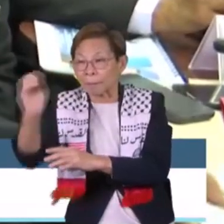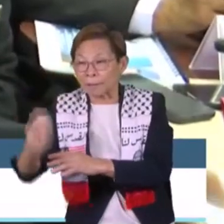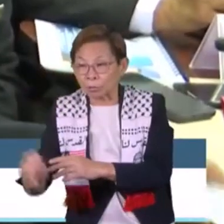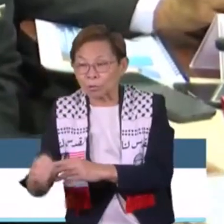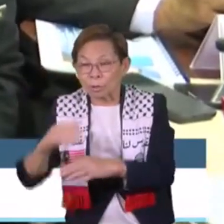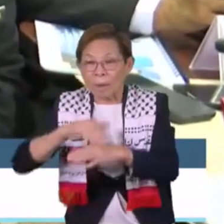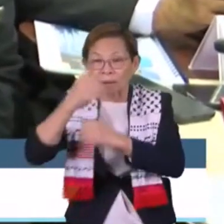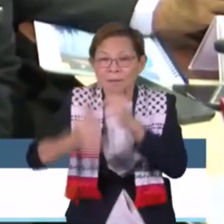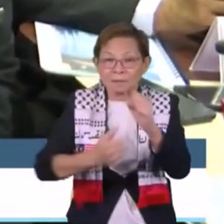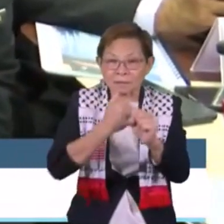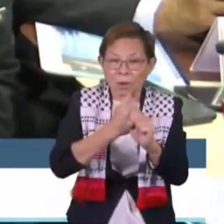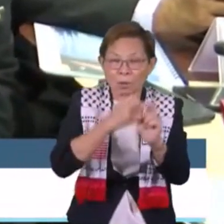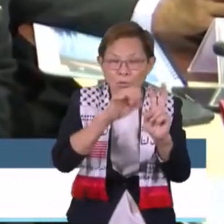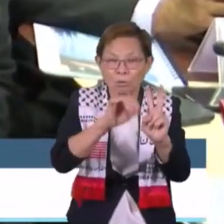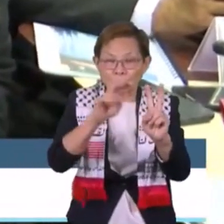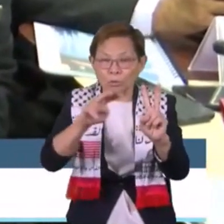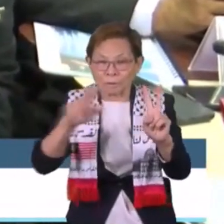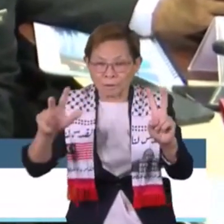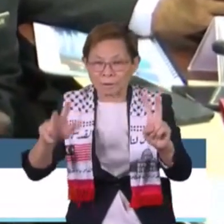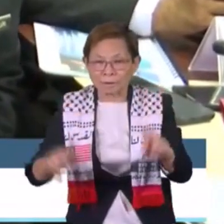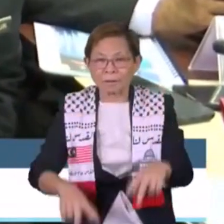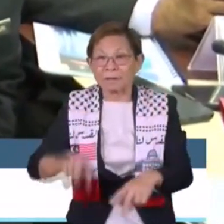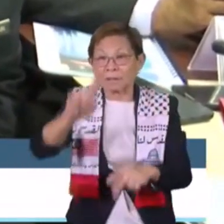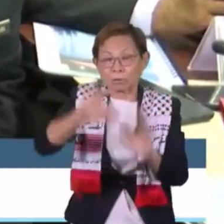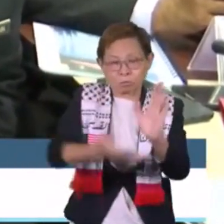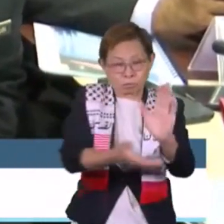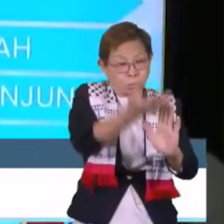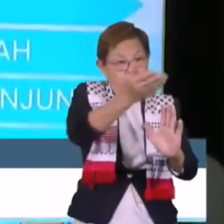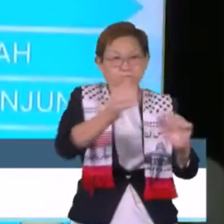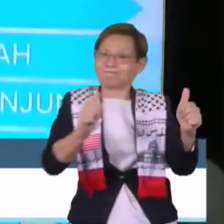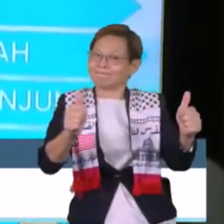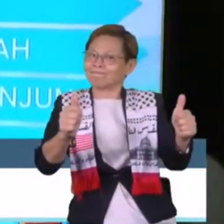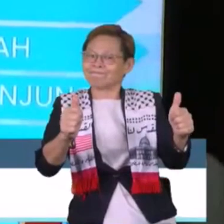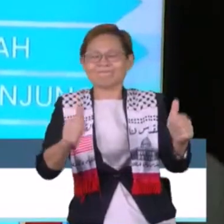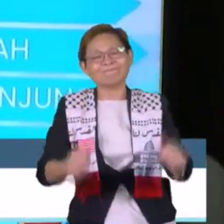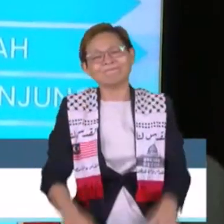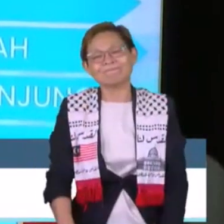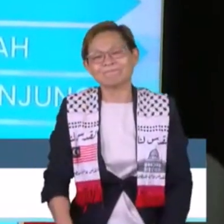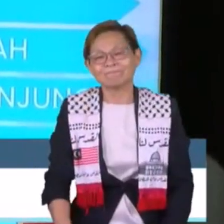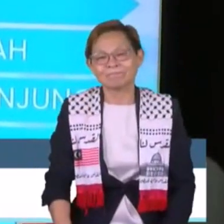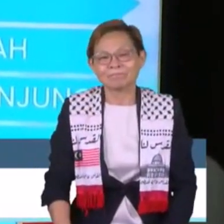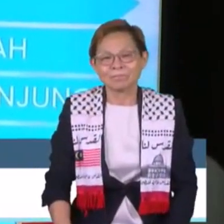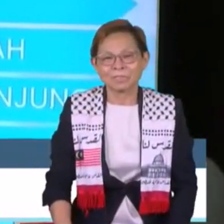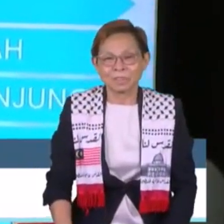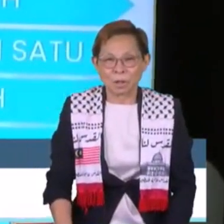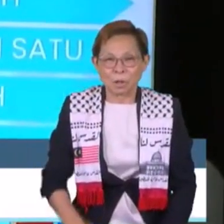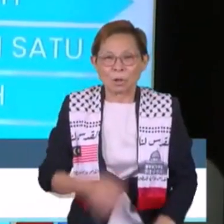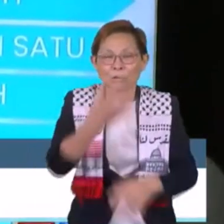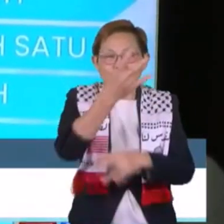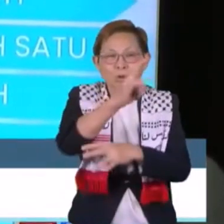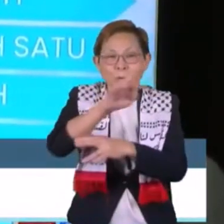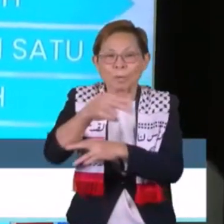92.64% bagi tahun 2023. Satu peningkatan yang agak baik. Daripada